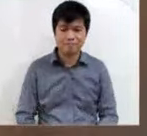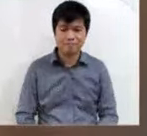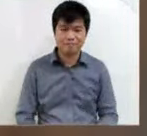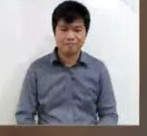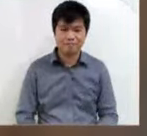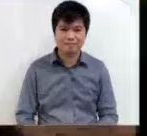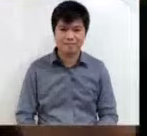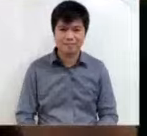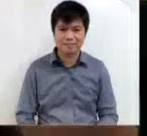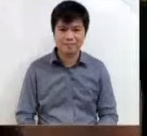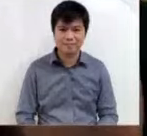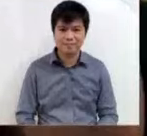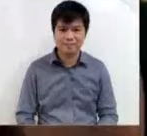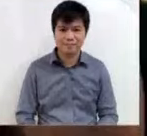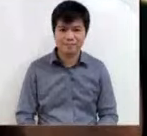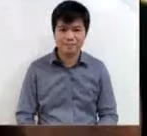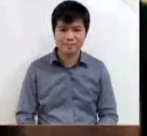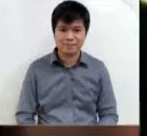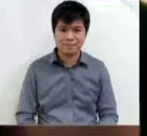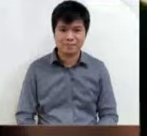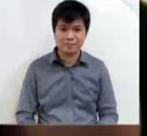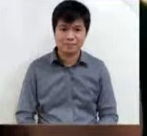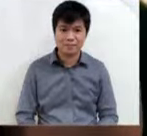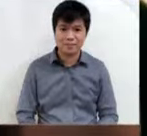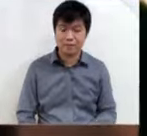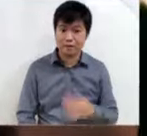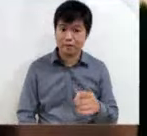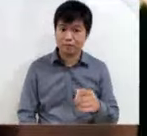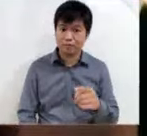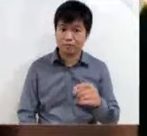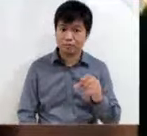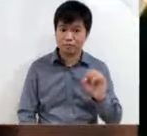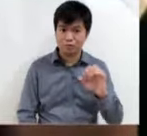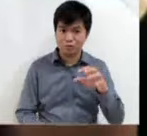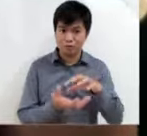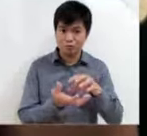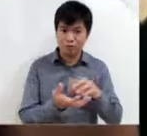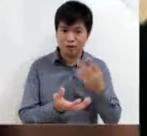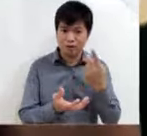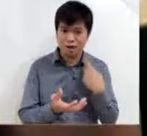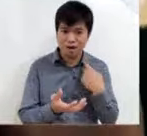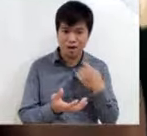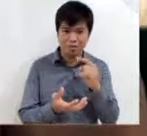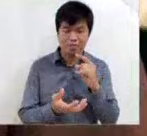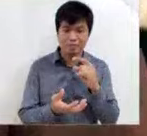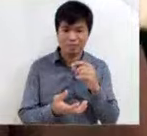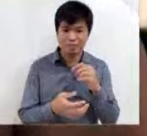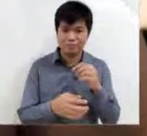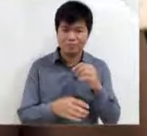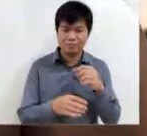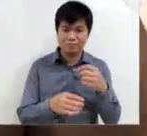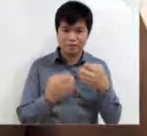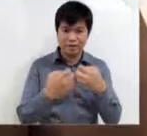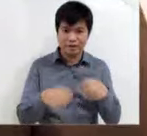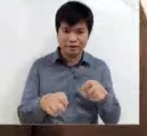Sorry. Special team, bakit show pa ba yun ha? May itnog na maalat ba yun kaya nag-special? Ha?